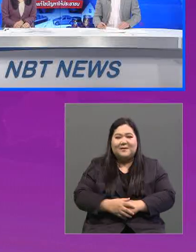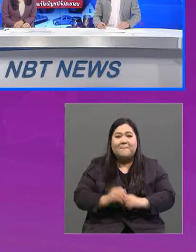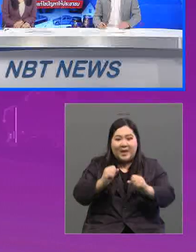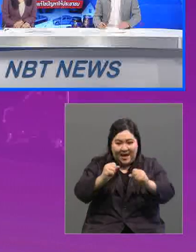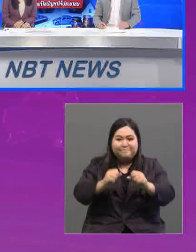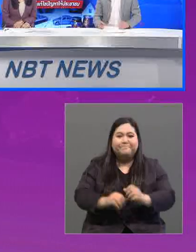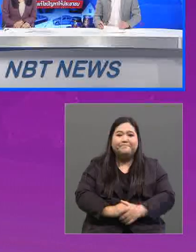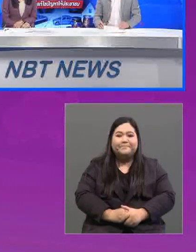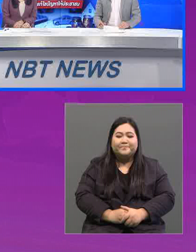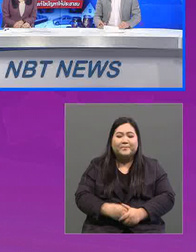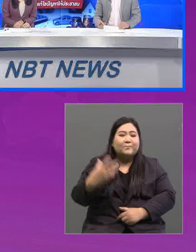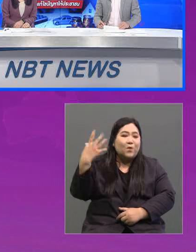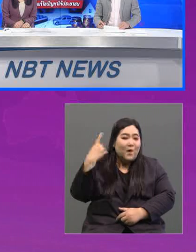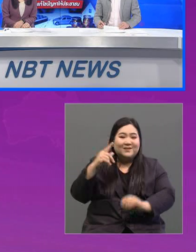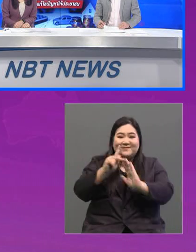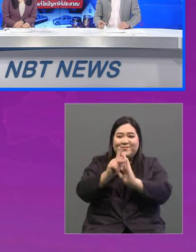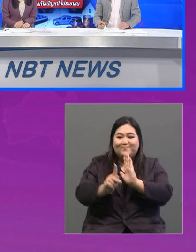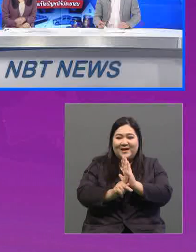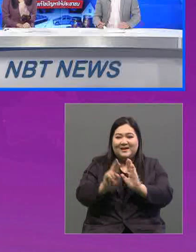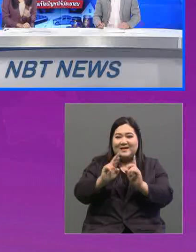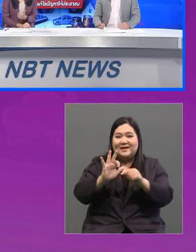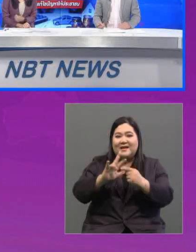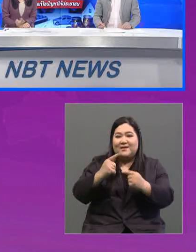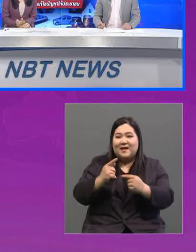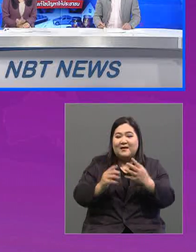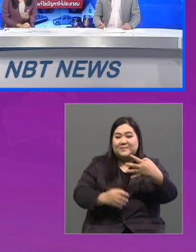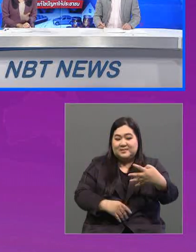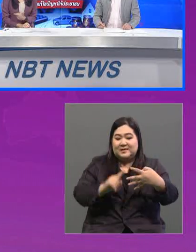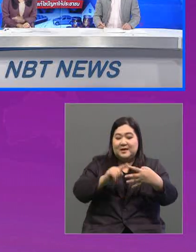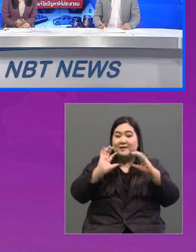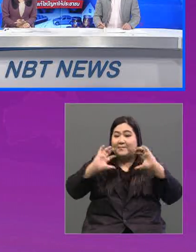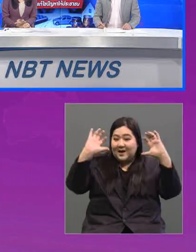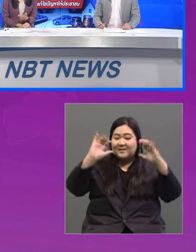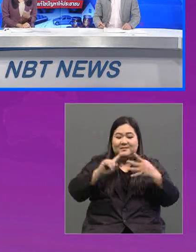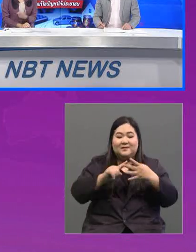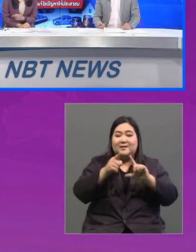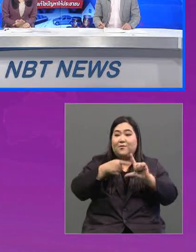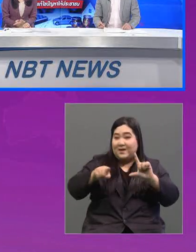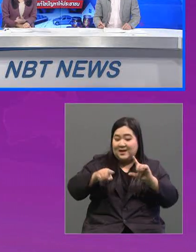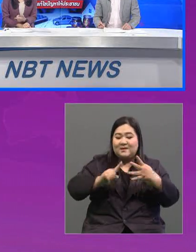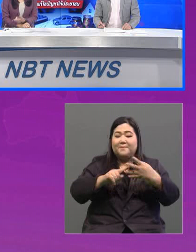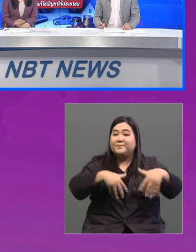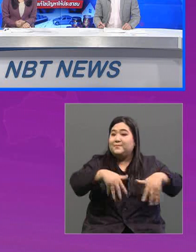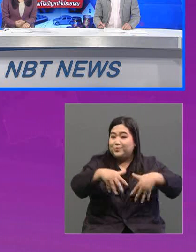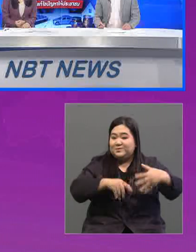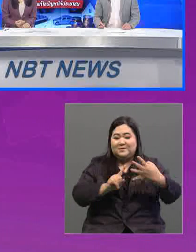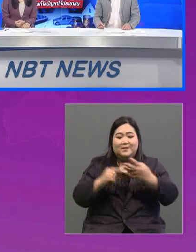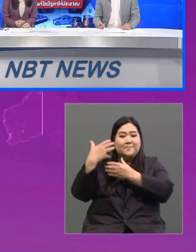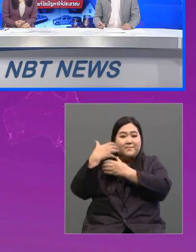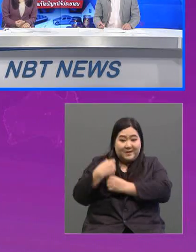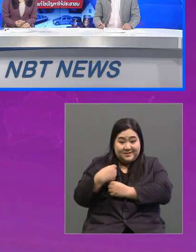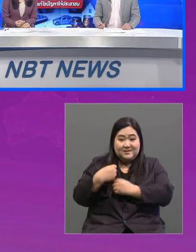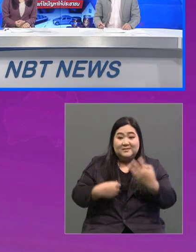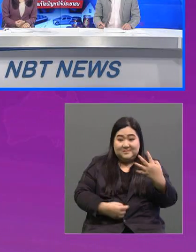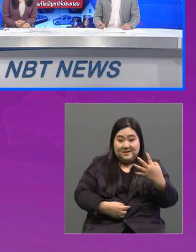คะร่างกฎหมายสมรสเท่าเทียม 4ร่างค่ะมีทั้งของรัฐบาลของก้าไกของพาคประชาชนของพรรคประชาธิปัตย์เนี่ย